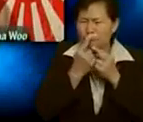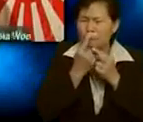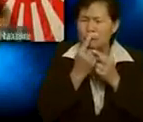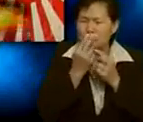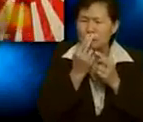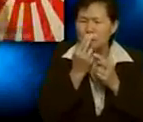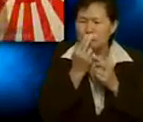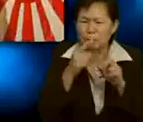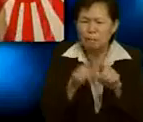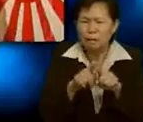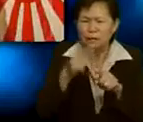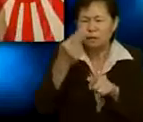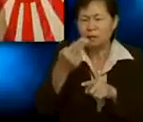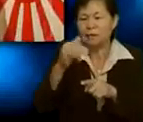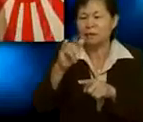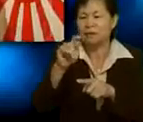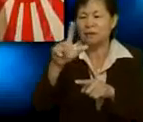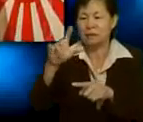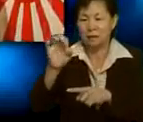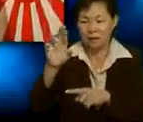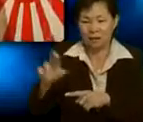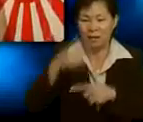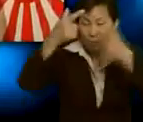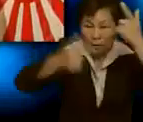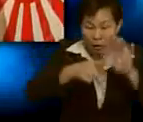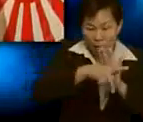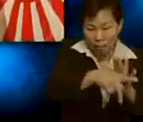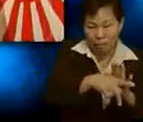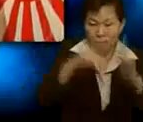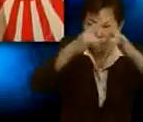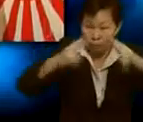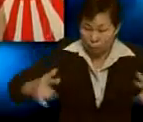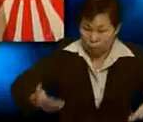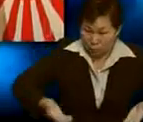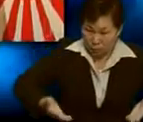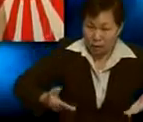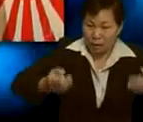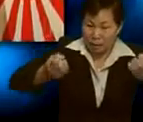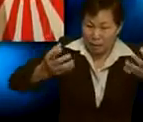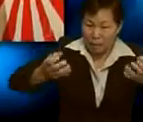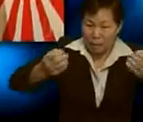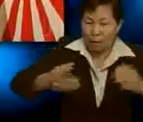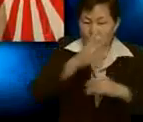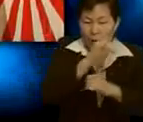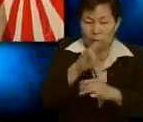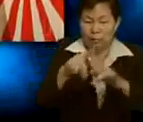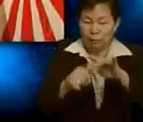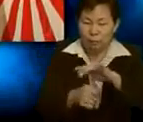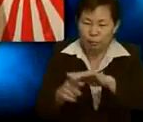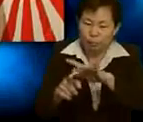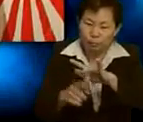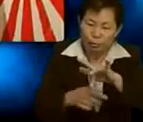Hitler? Kawan-kawan, sambil kita melawat-lawat pameran muzium ni, telah banyak komen kita berikan tentang isu ponteng